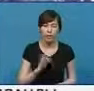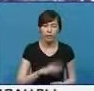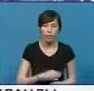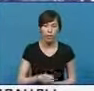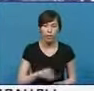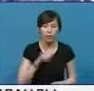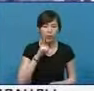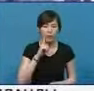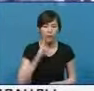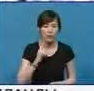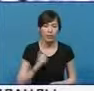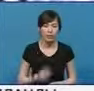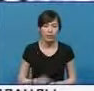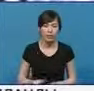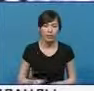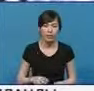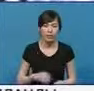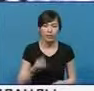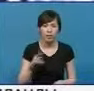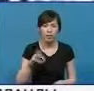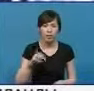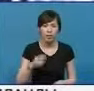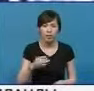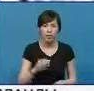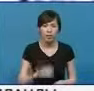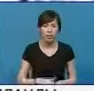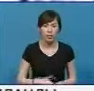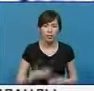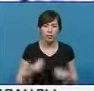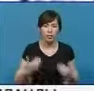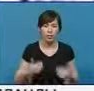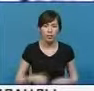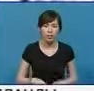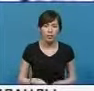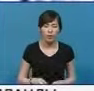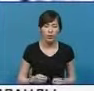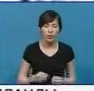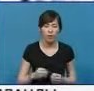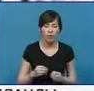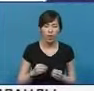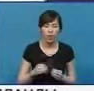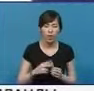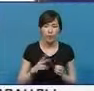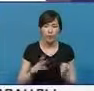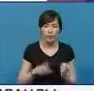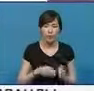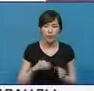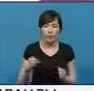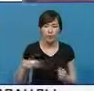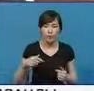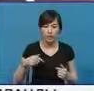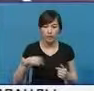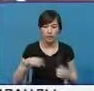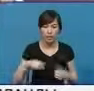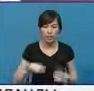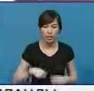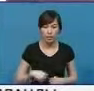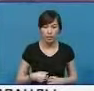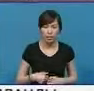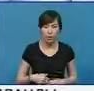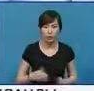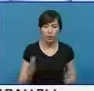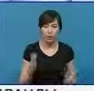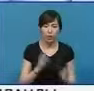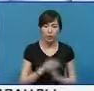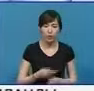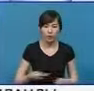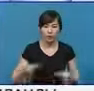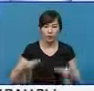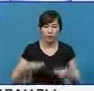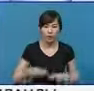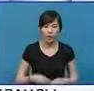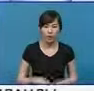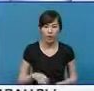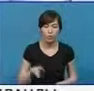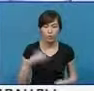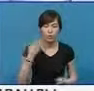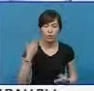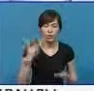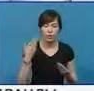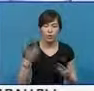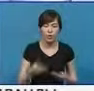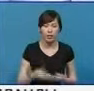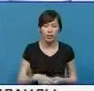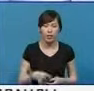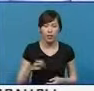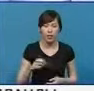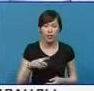Мұндағы жүгірмелі магнитті импульсті өріс денеге 18 см тереңдікке дейін еніп, ағзаңызға оттегінің жеткізуін жеңілдетеді. Алмақ 01